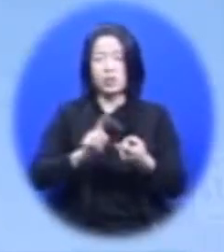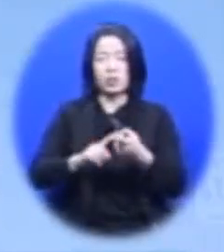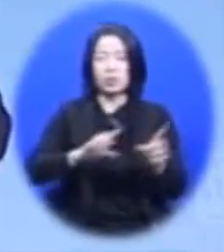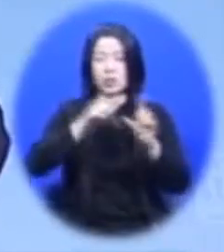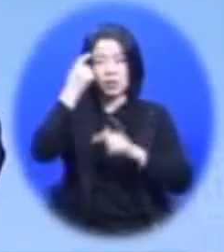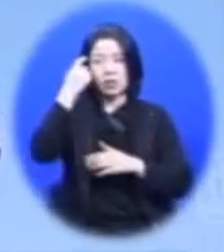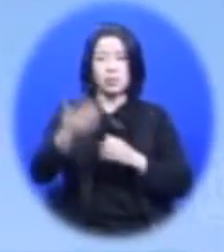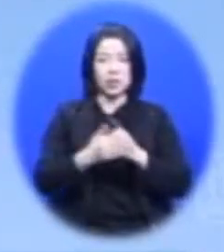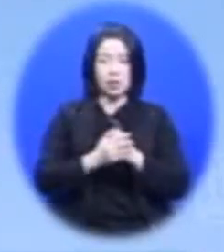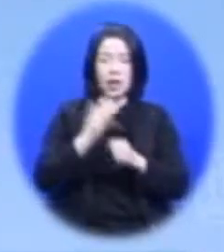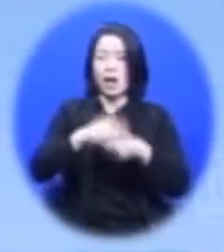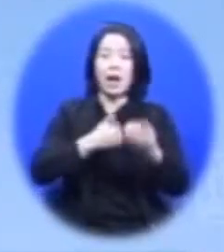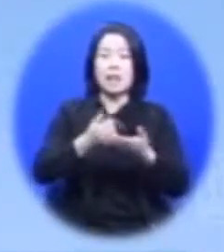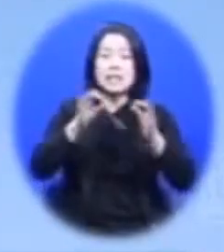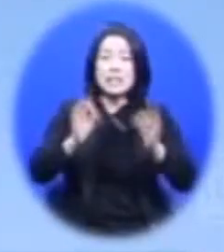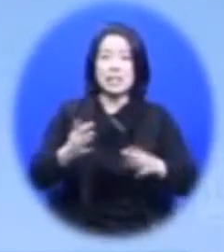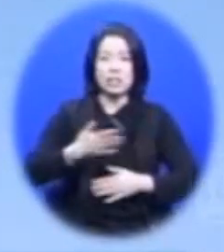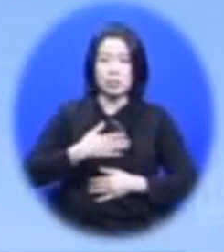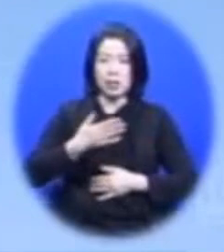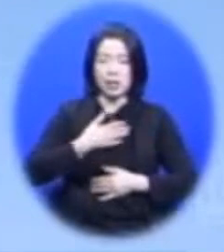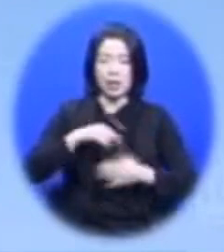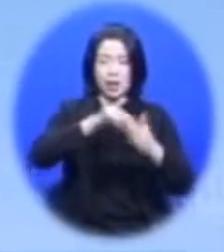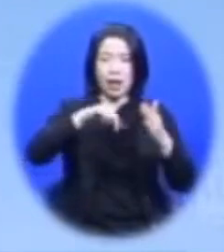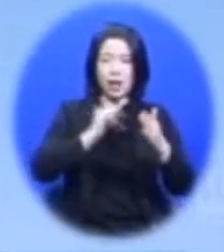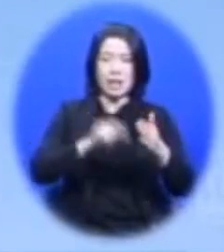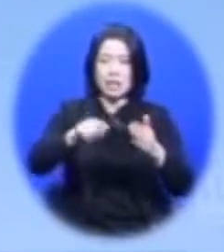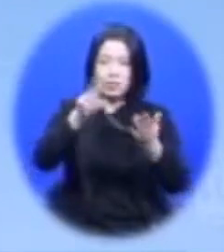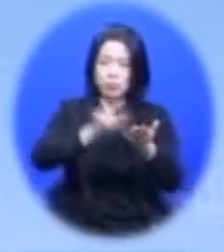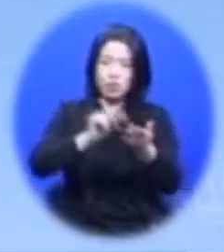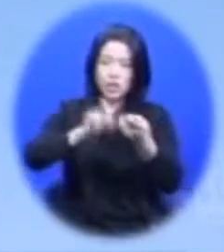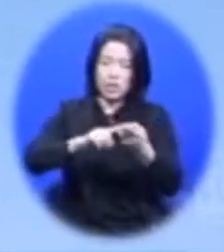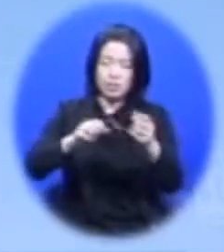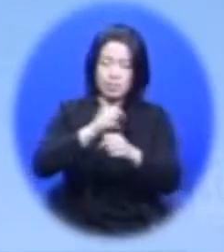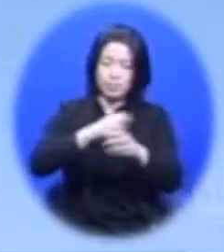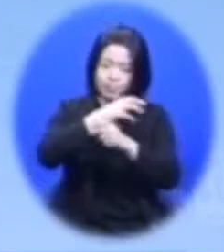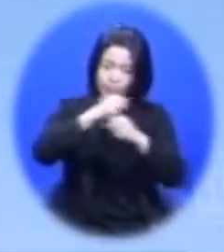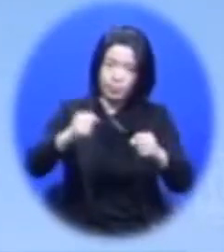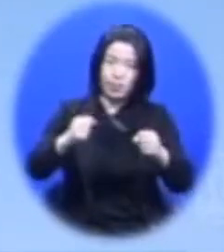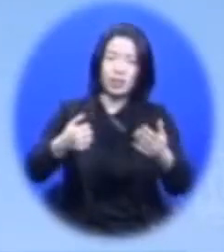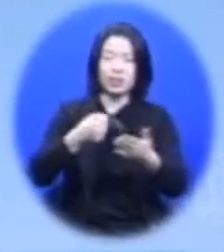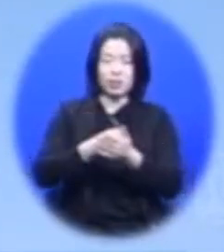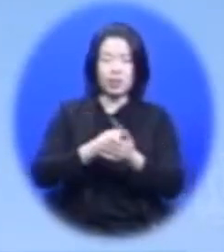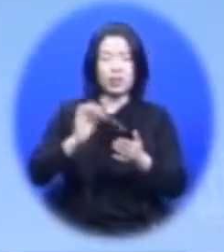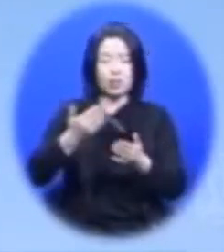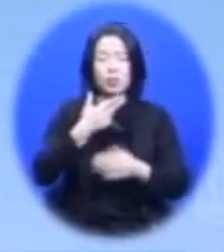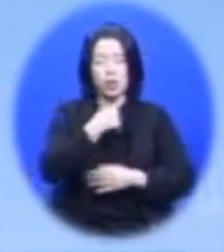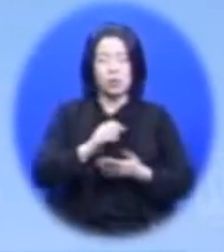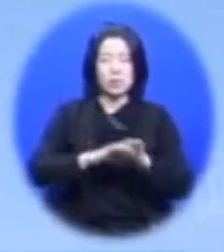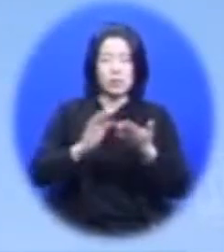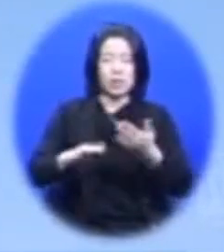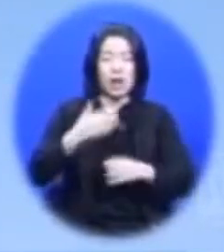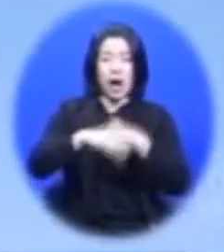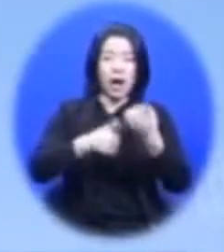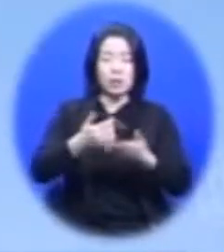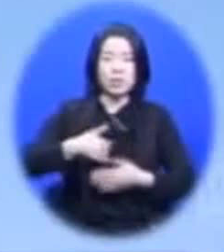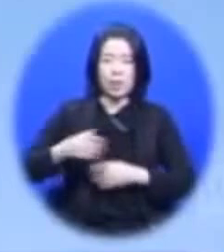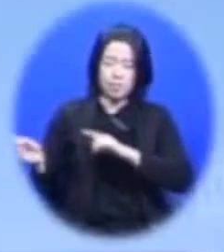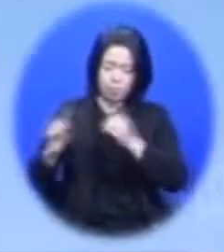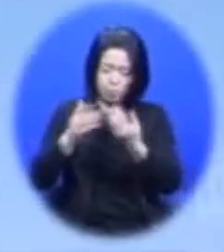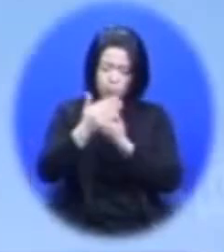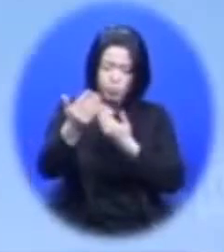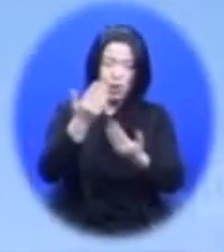하나님, 이제는 정말 제 안에 이 문제에 대해서 매듭이 지어지기를 원합니다. 하나님, 제게 부흥을